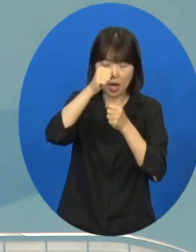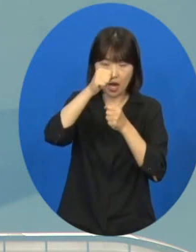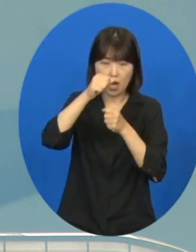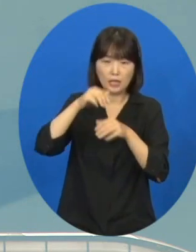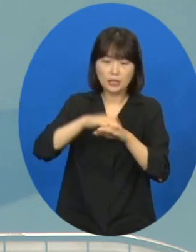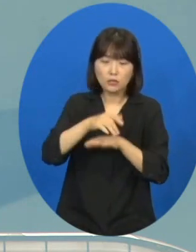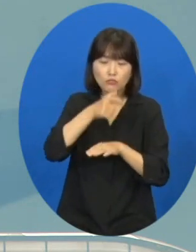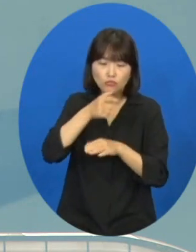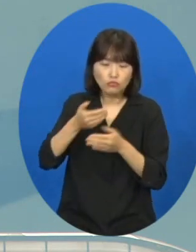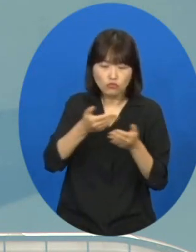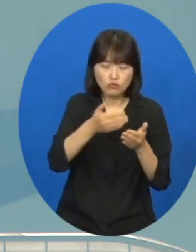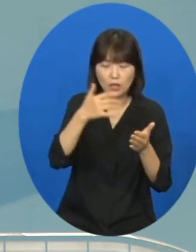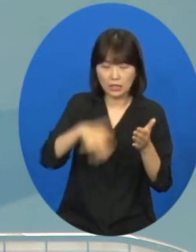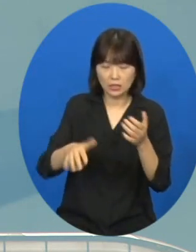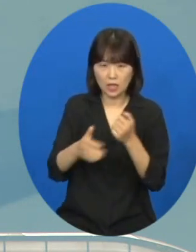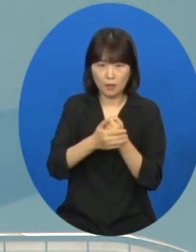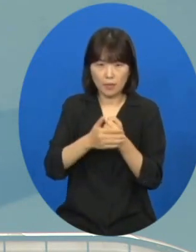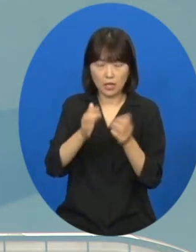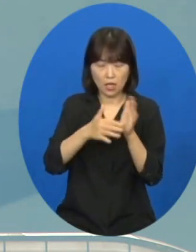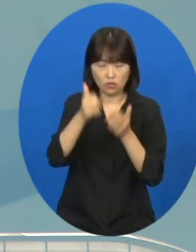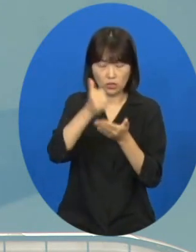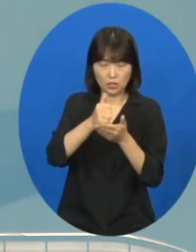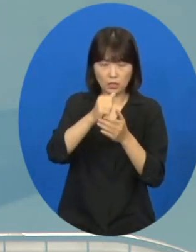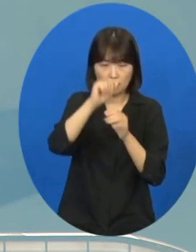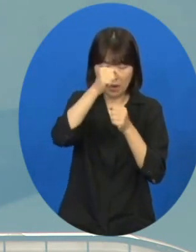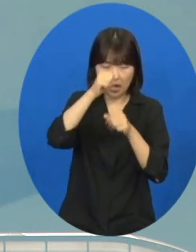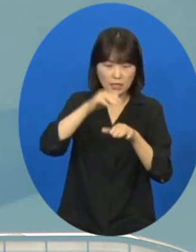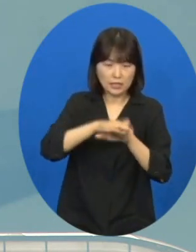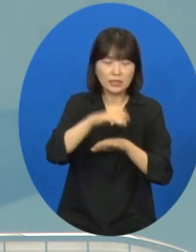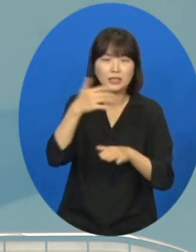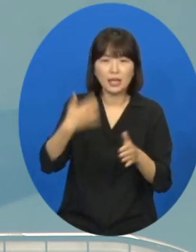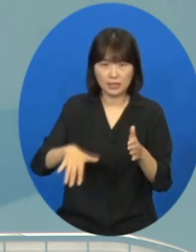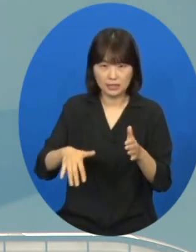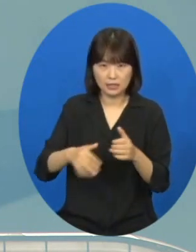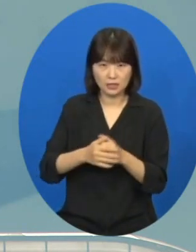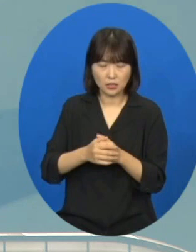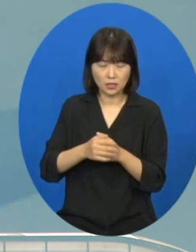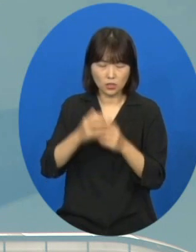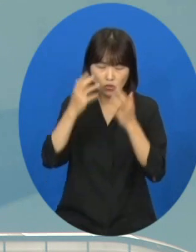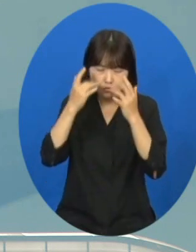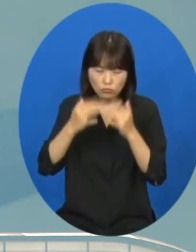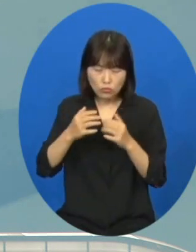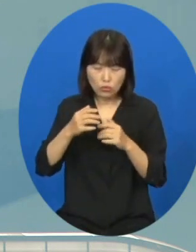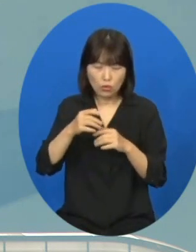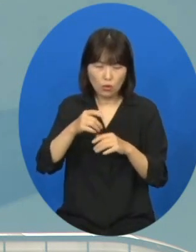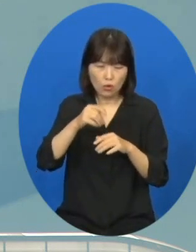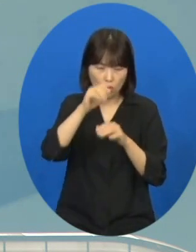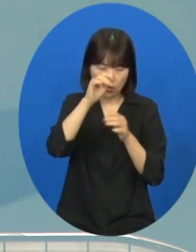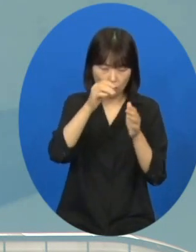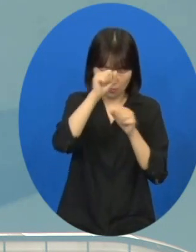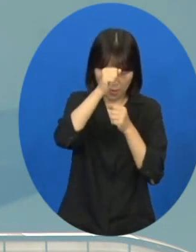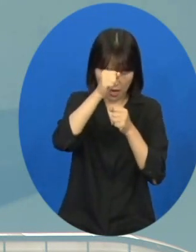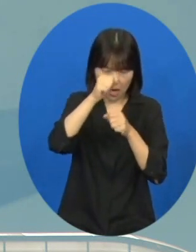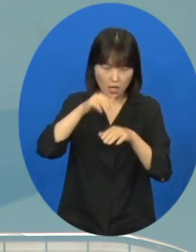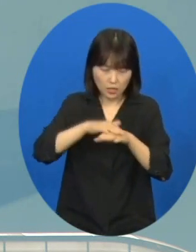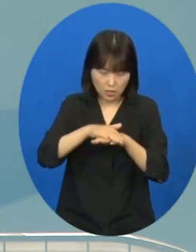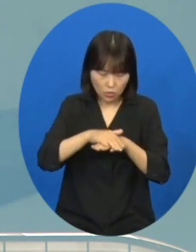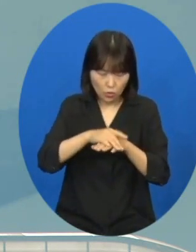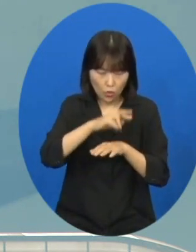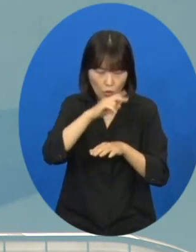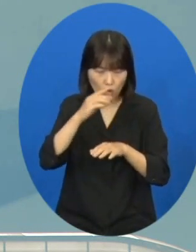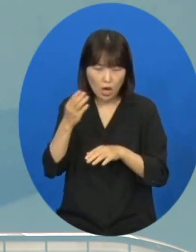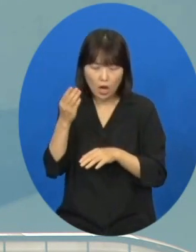않은 상태죠. 눈물로 그 발을 씻어요. 그리고 향유를 부어요. 바리새인이